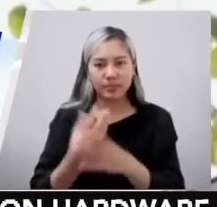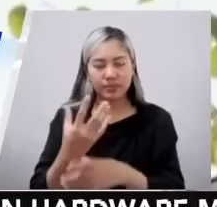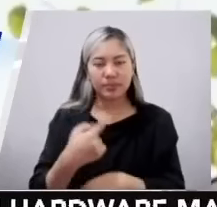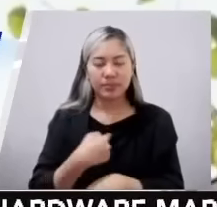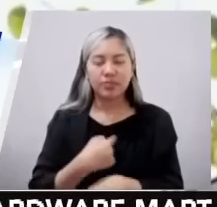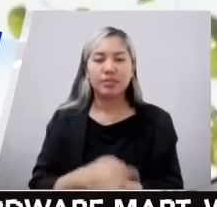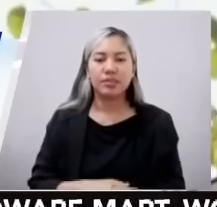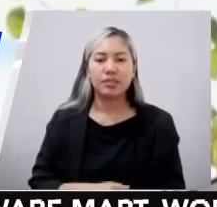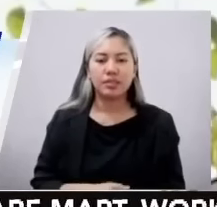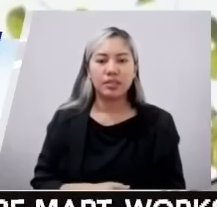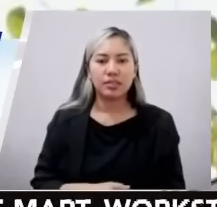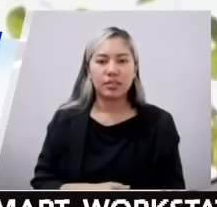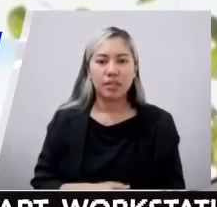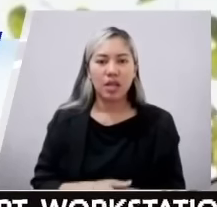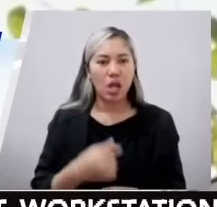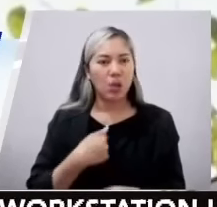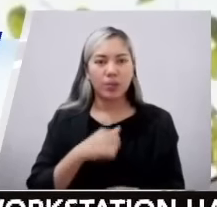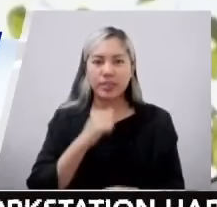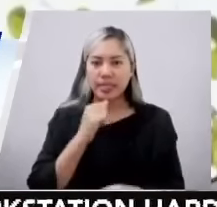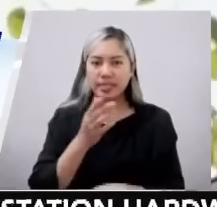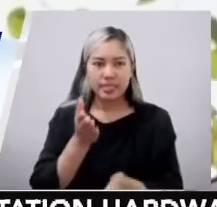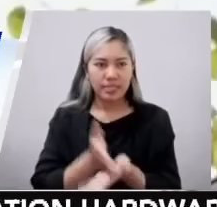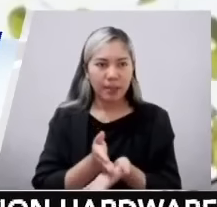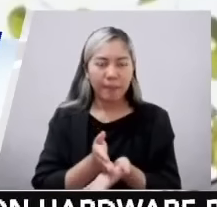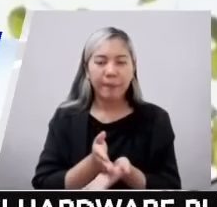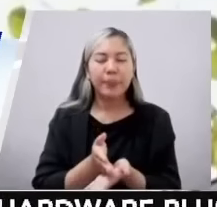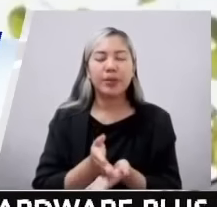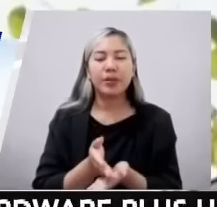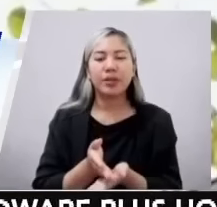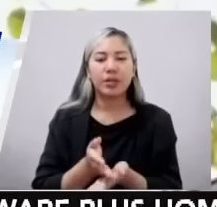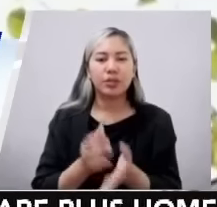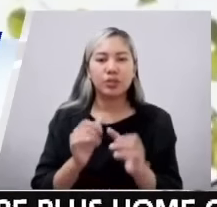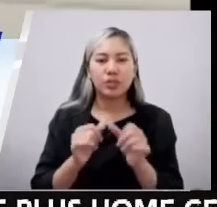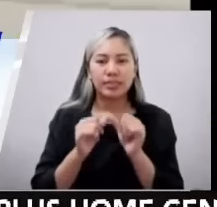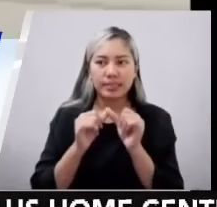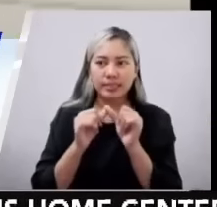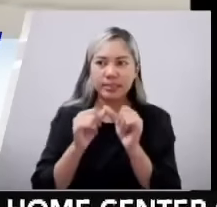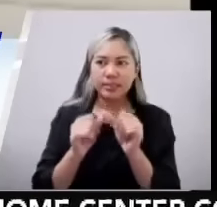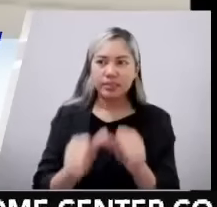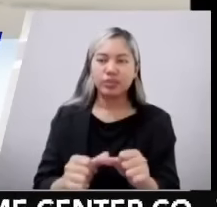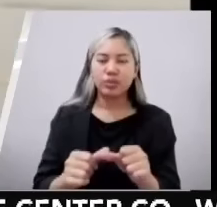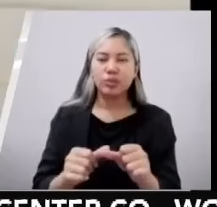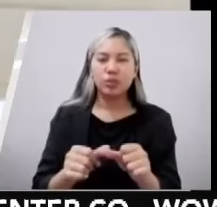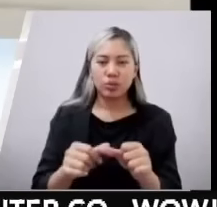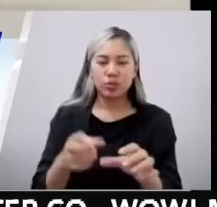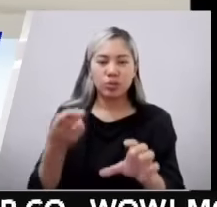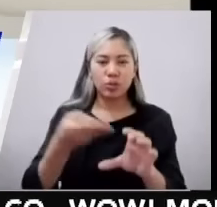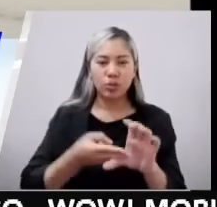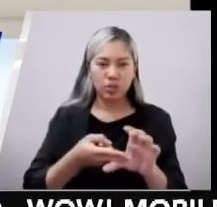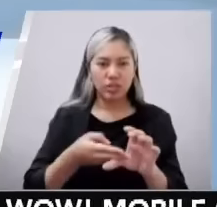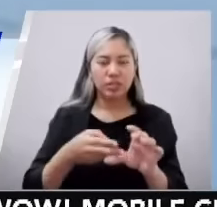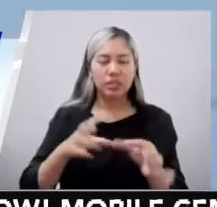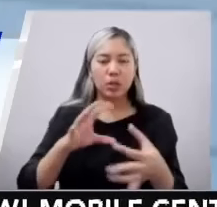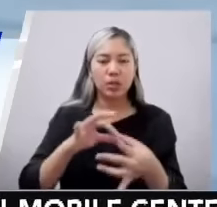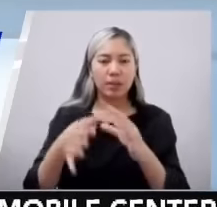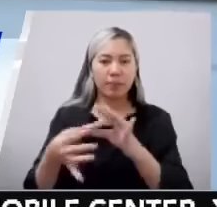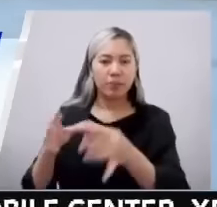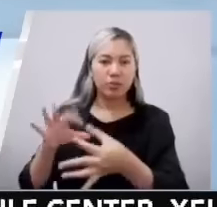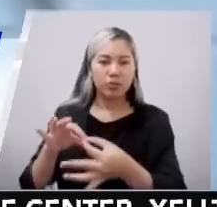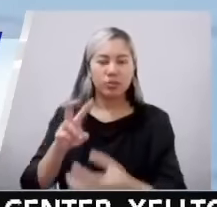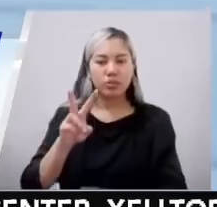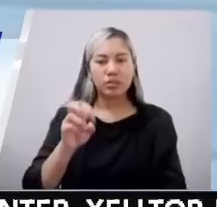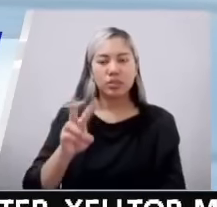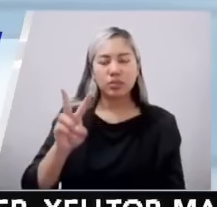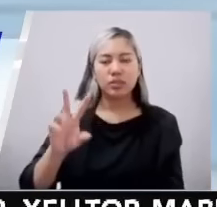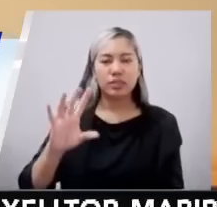titigil Syempre gusto ko pa pong mag um Olympics sa 2028 malaki ang pasasalamat ni yulo sa iba't ibang sumuporta